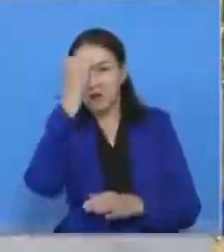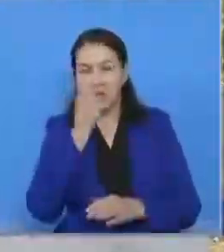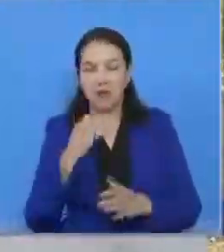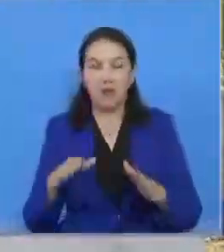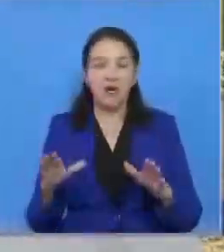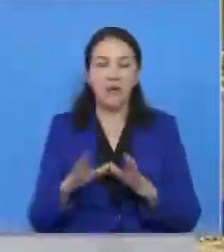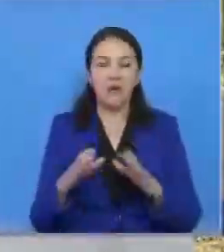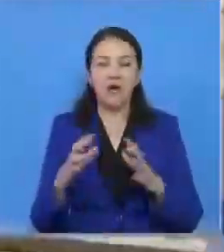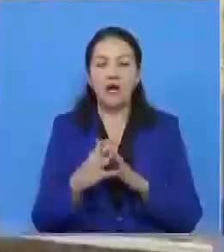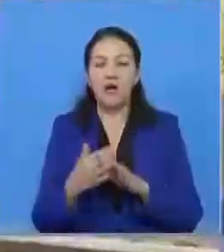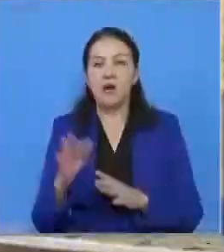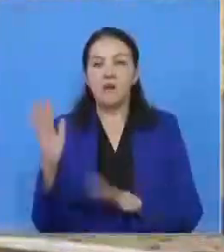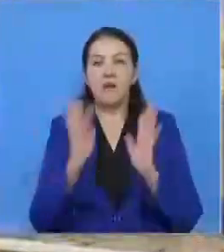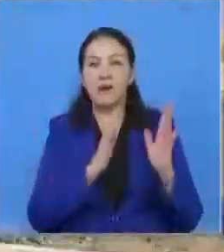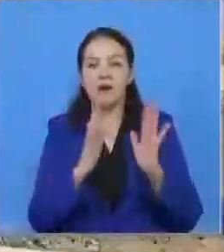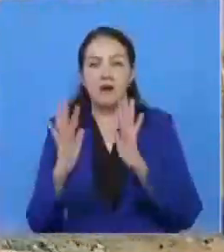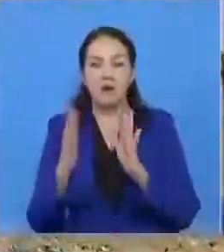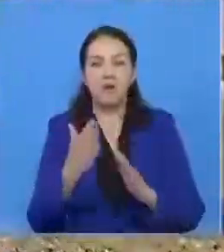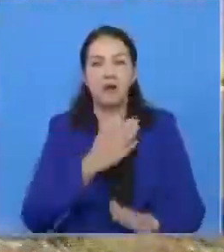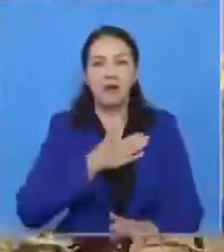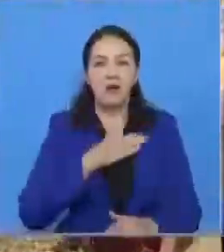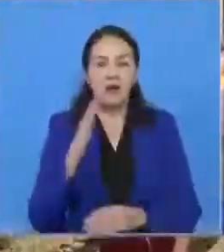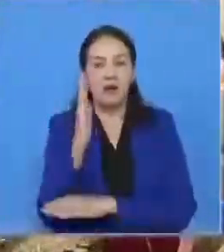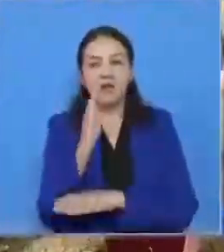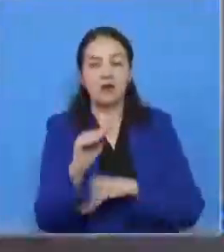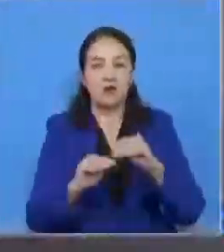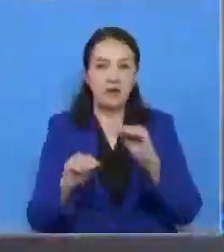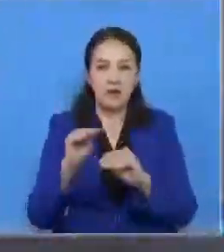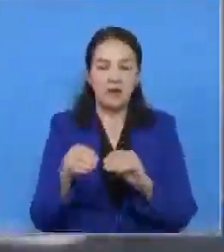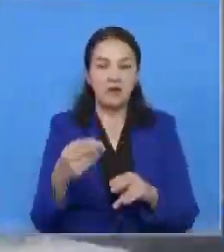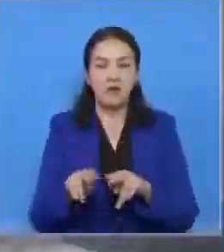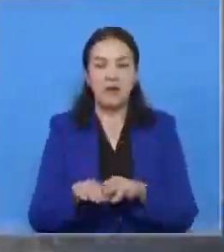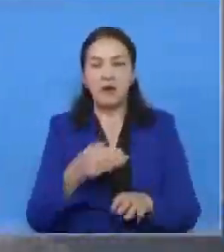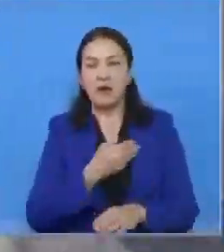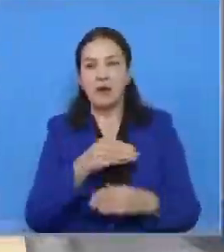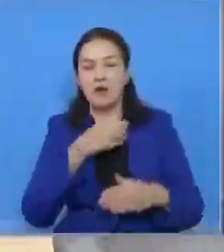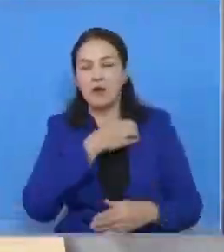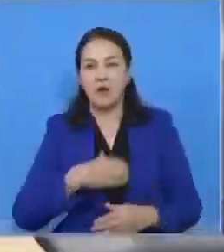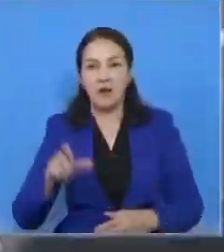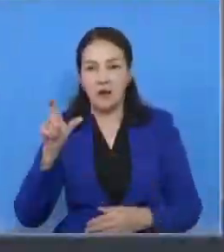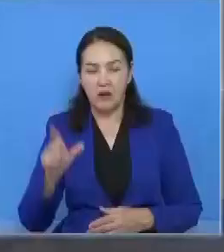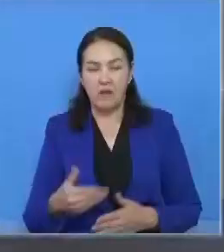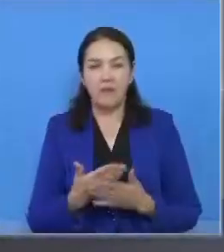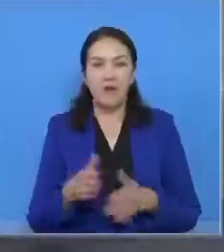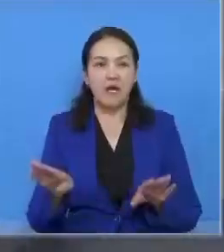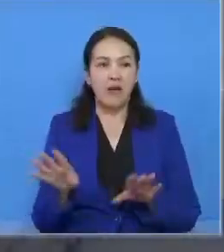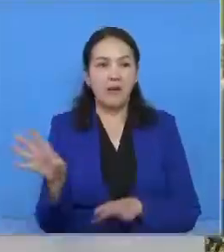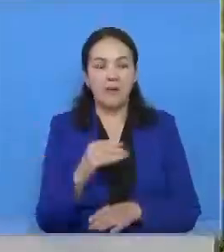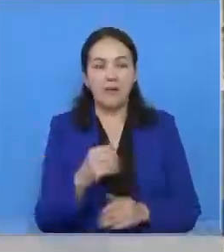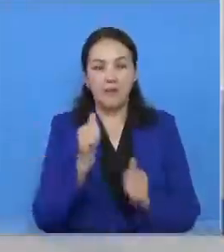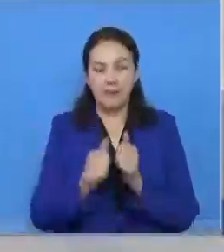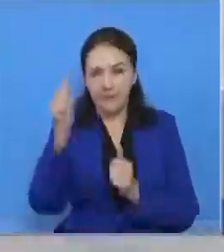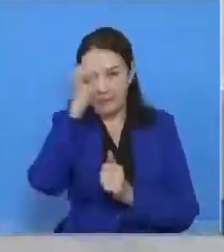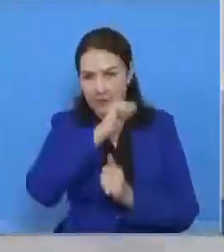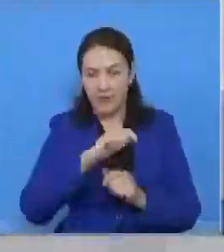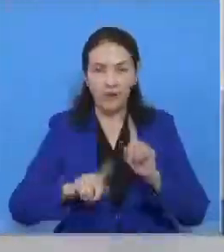Ебейт ауылындағы саябаққа елтаңба әнұран тақтайшаларын орнатты. Бұл түлектер үрдісіне айналған игі іс. Бәрі жылда